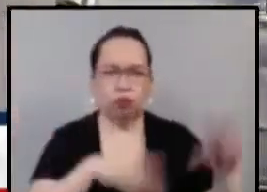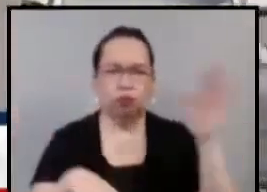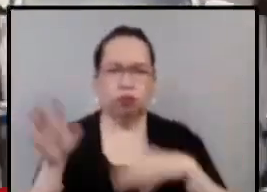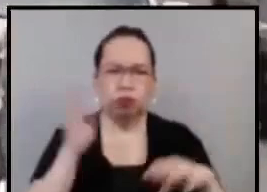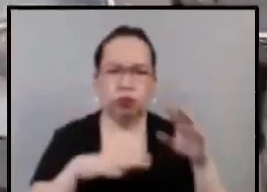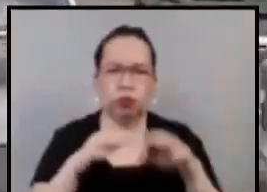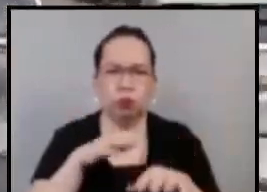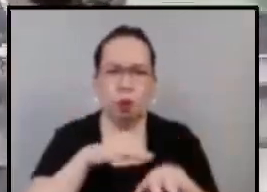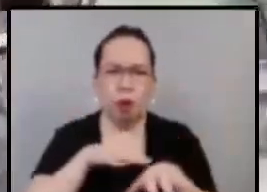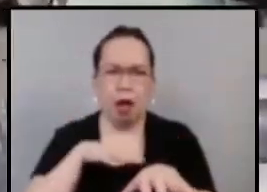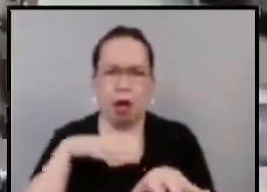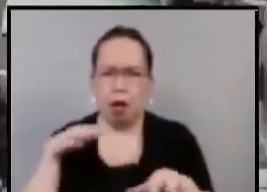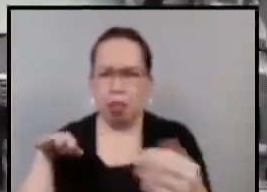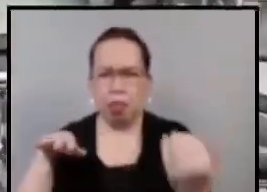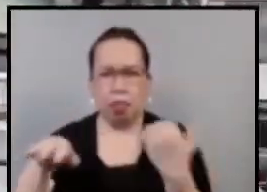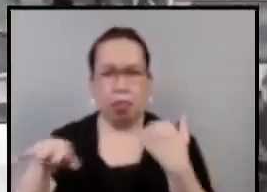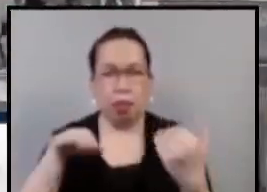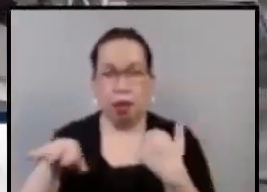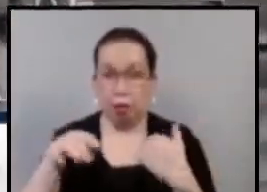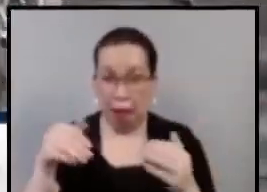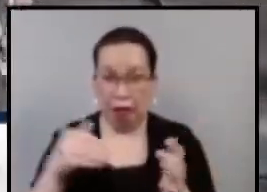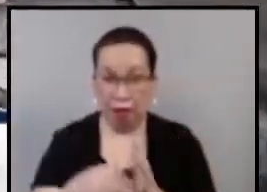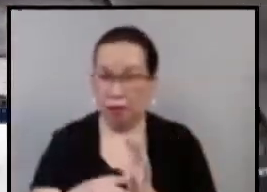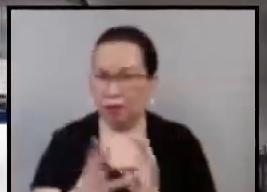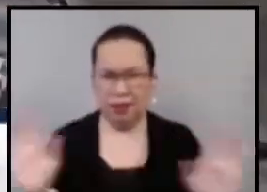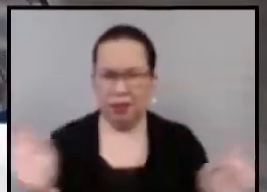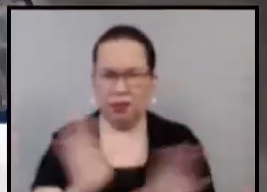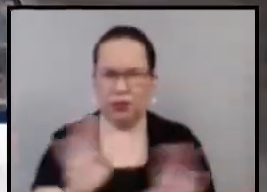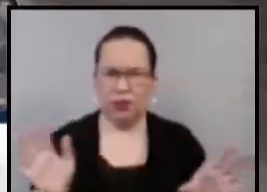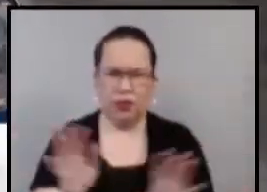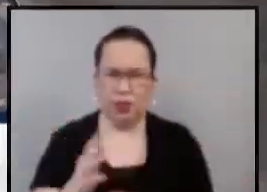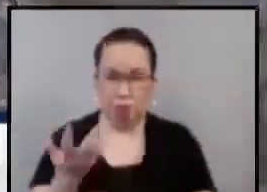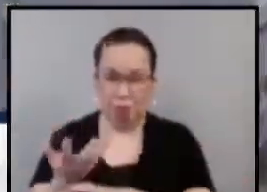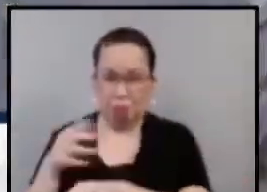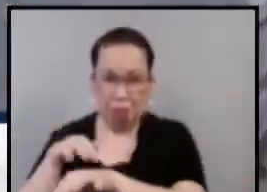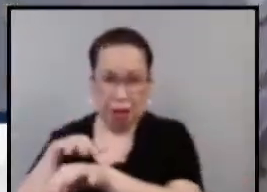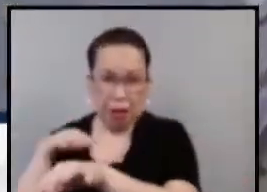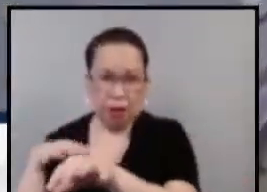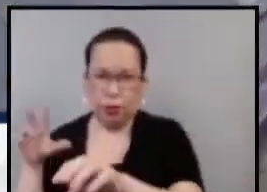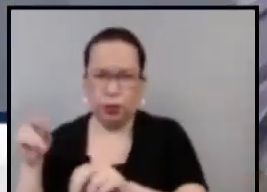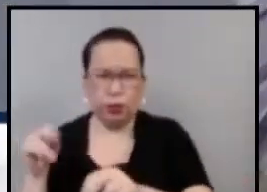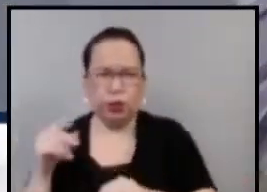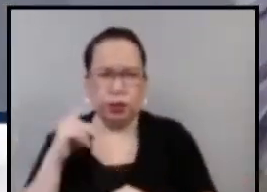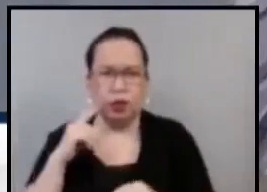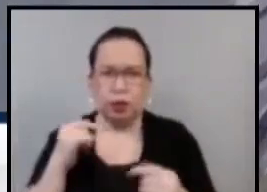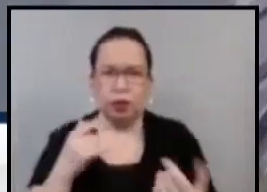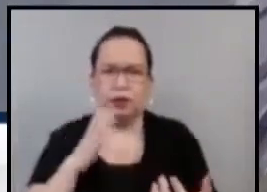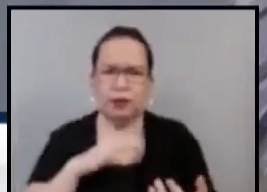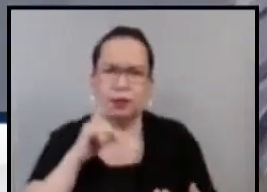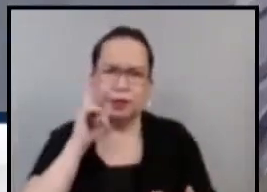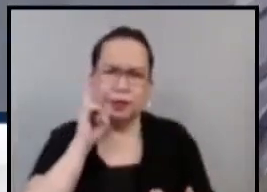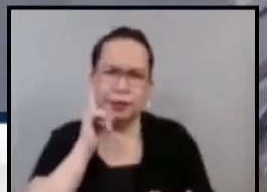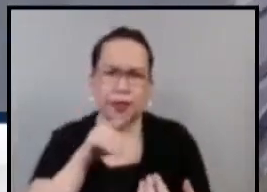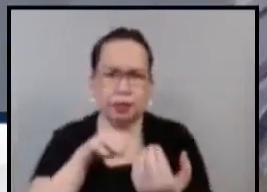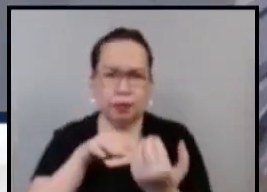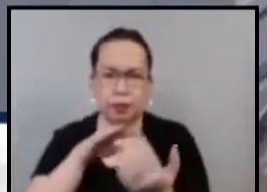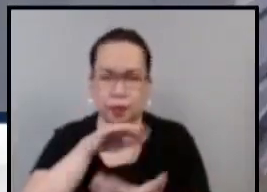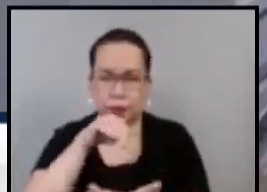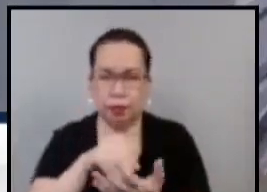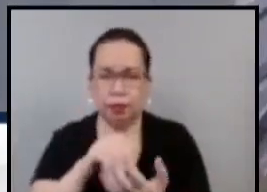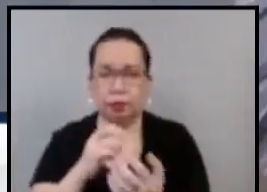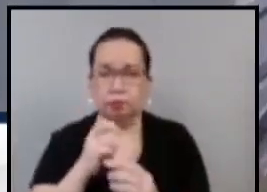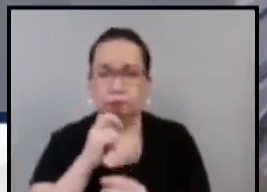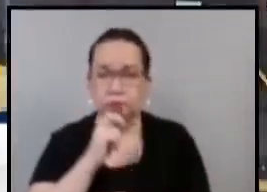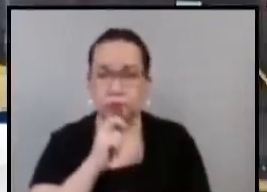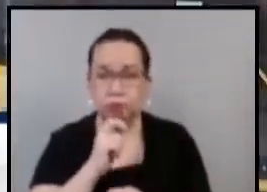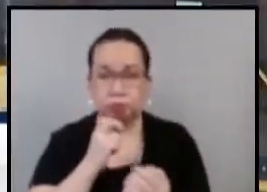nakabalandra. So mauulit, ganun na naman, babalik tayo sa dati. Eh, in fact, ngayon, ang ganda na nang nangyari kasi itong DOTR, nagkaroon sila ng